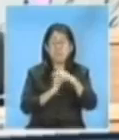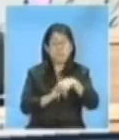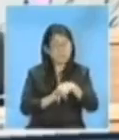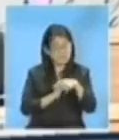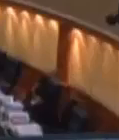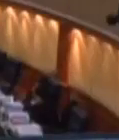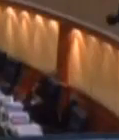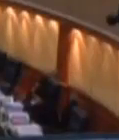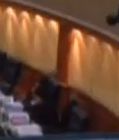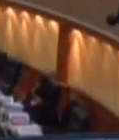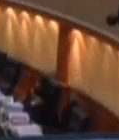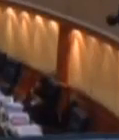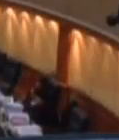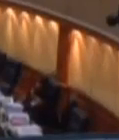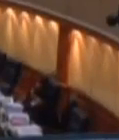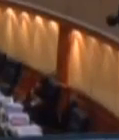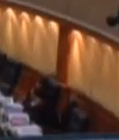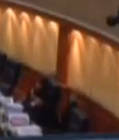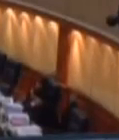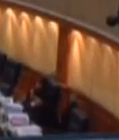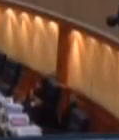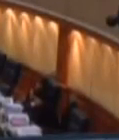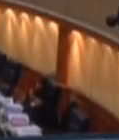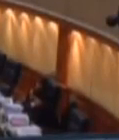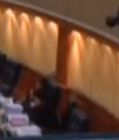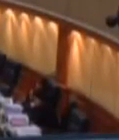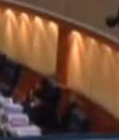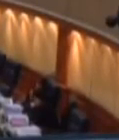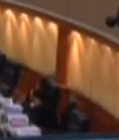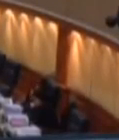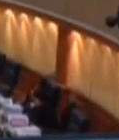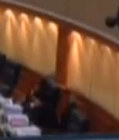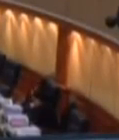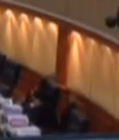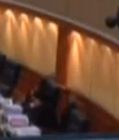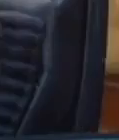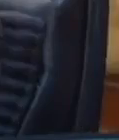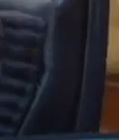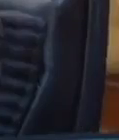ตย์ส่วนใหญ่อยากให้ใช้เวลายกร่าง360วันหรือ1ปีขึ้นไปค่ะ